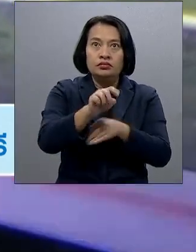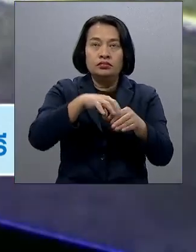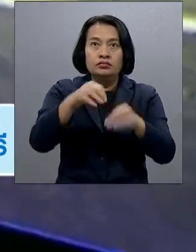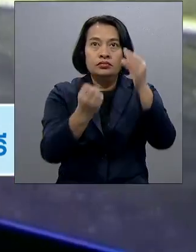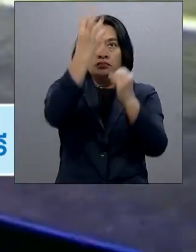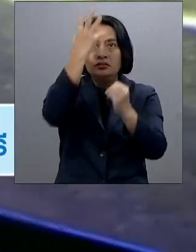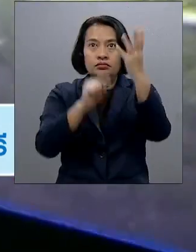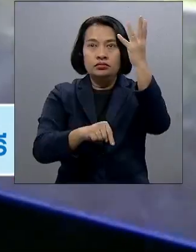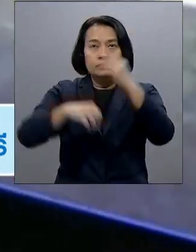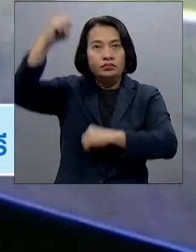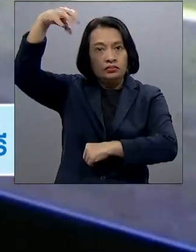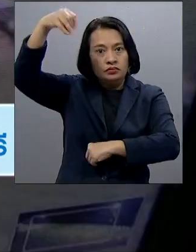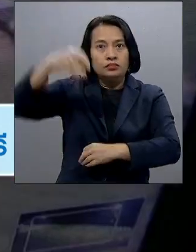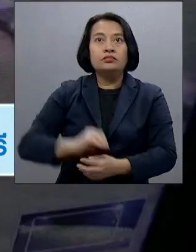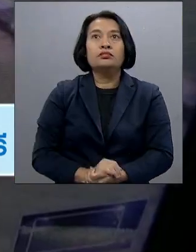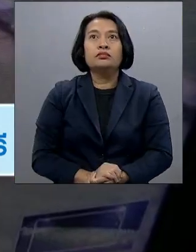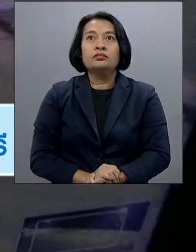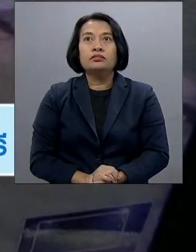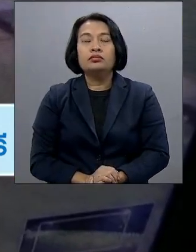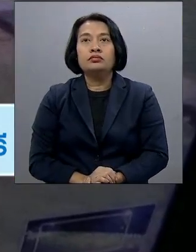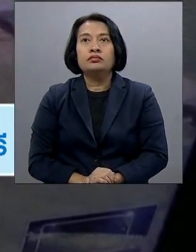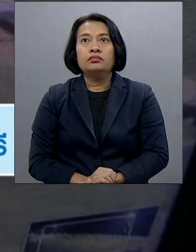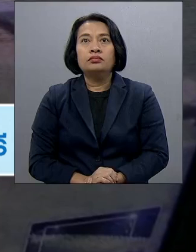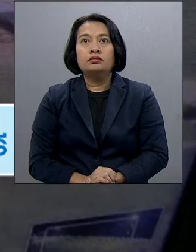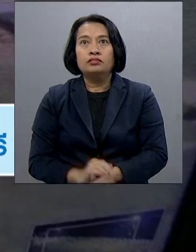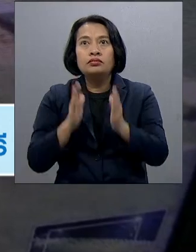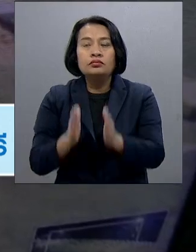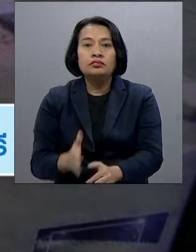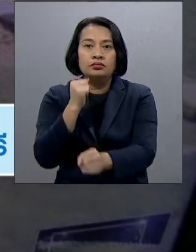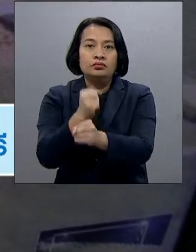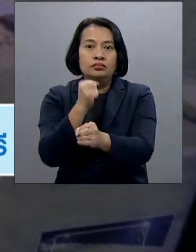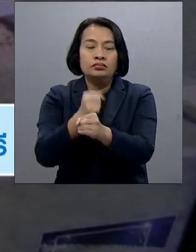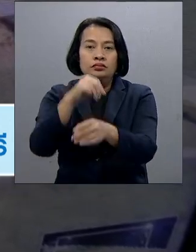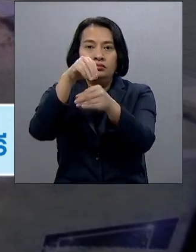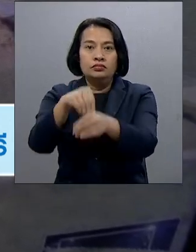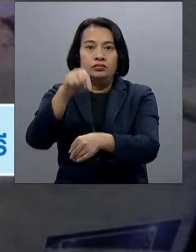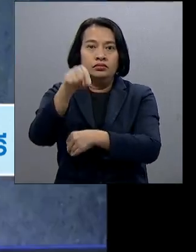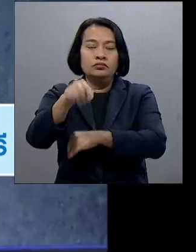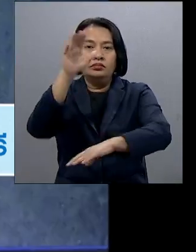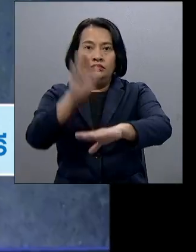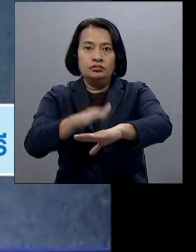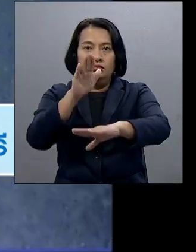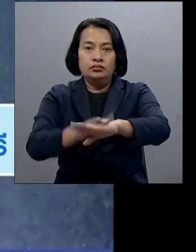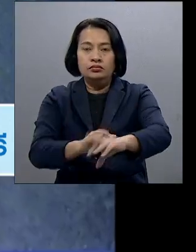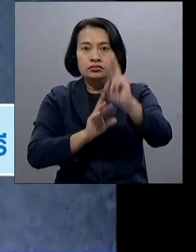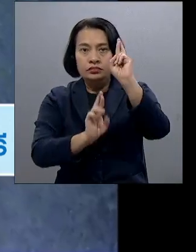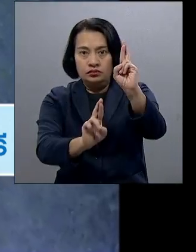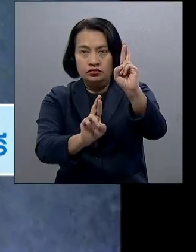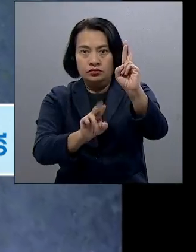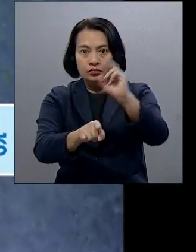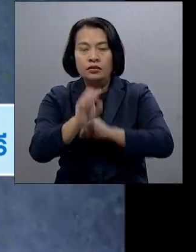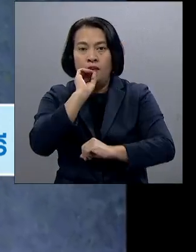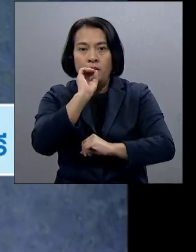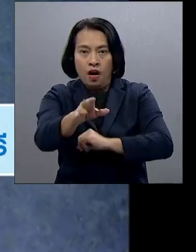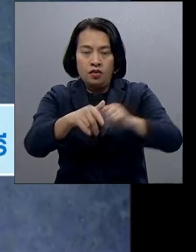จ้าหน้าที่ก็โพสต์เตือนประชาชนในพื้นที่โดยเฉพาะเจ้าหน้าที่ที่อยู่ที่สันเขื่อนศรีนครินทร์เนี่ยนะคะให้ระวังแล้วก็บอกต่